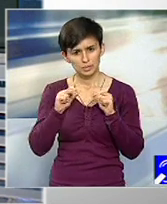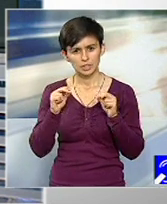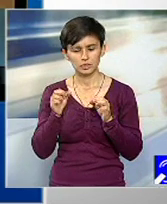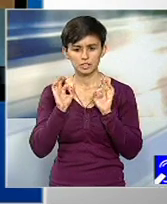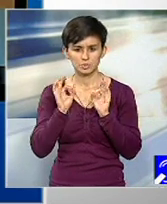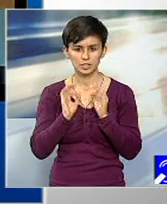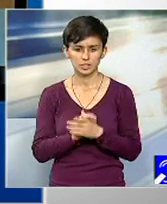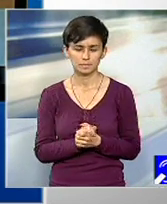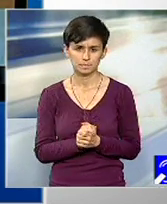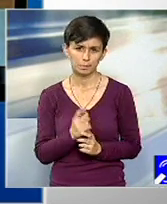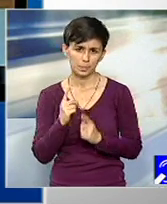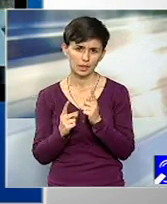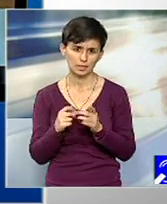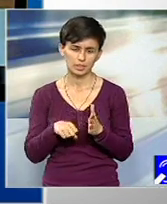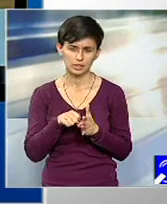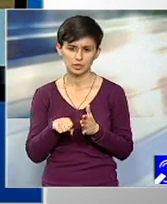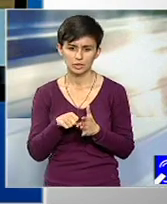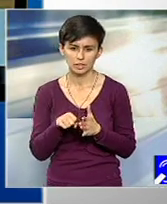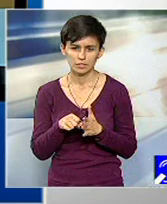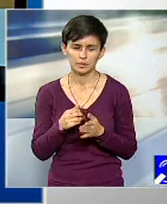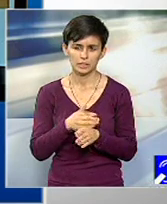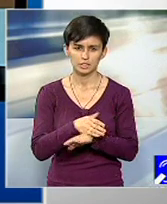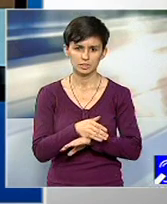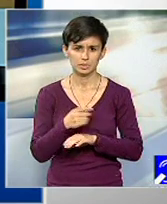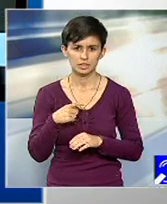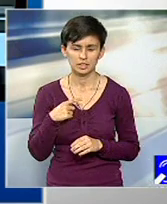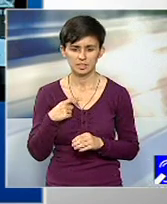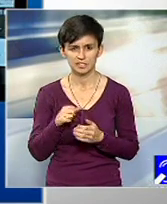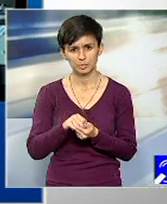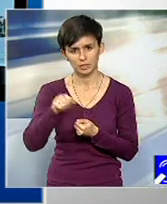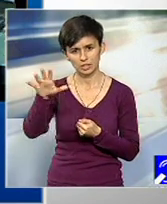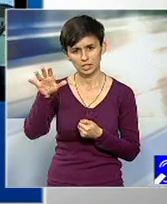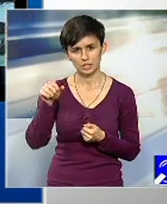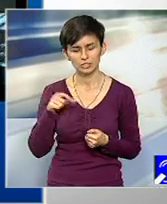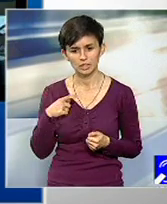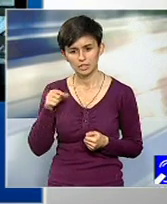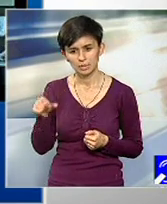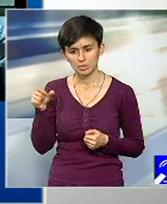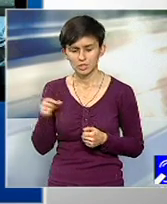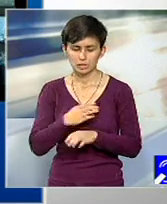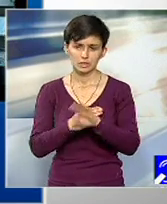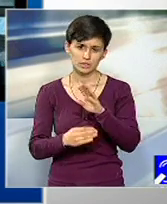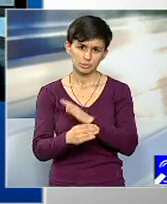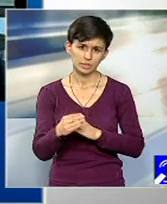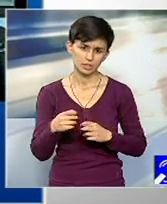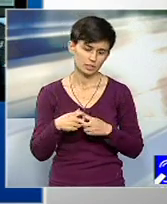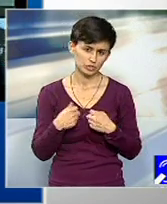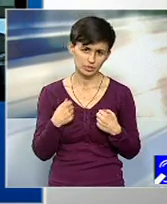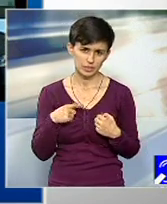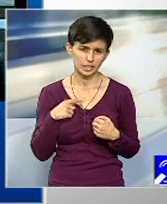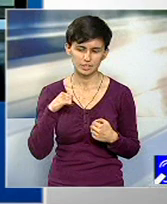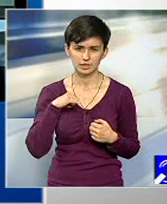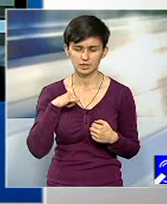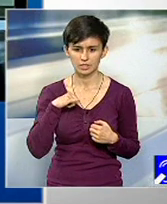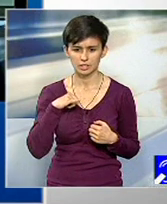film accesibilizat este proiectat și într-o sală se află și persoane cu dizabilități, dar și fără dizabilități, există interes din